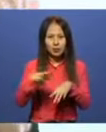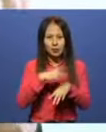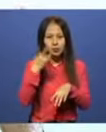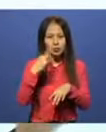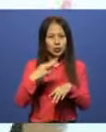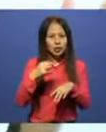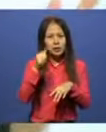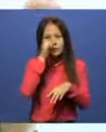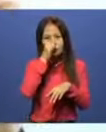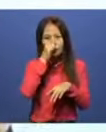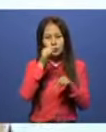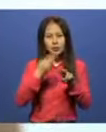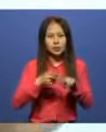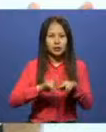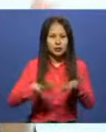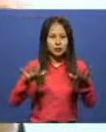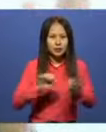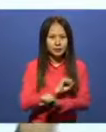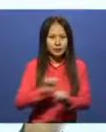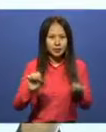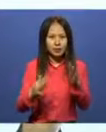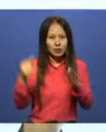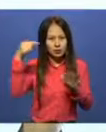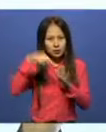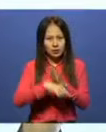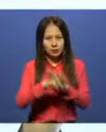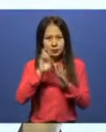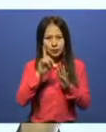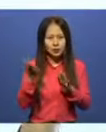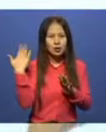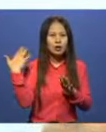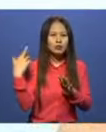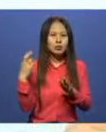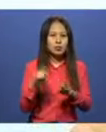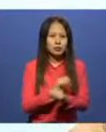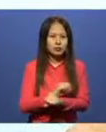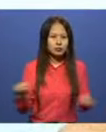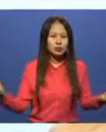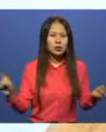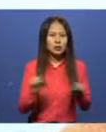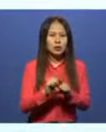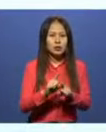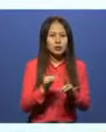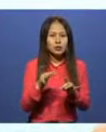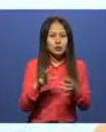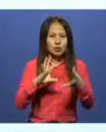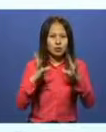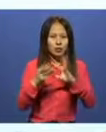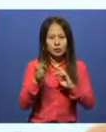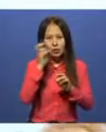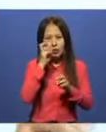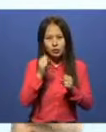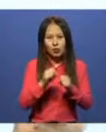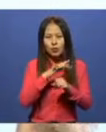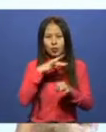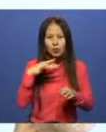тесіп өте алмайтын. Ал егер снаряд жарықшақтары танк ішіне ұшып кірсе, экипаждың күлталқанын шығарады. Танкші оқ дәрімен жанар жағармайға толы.